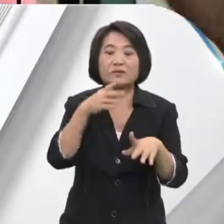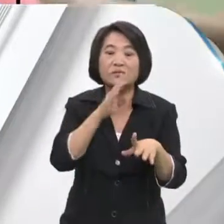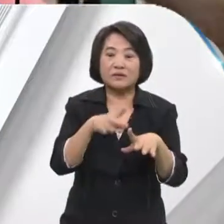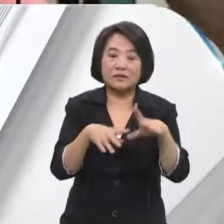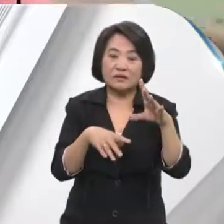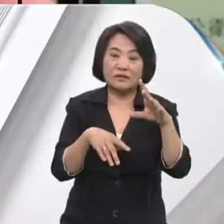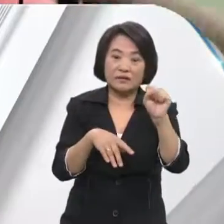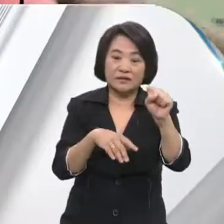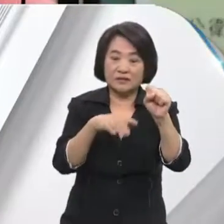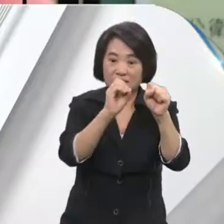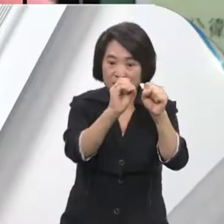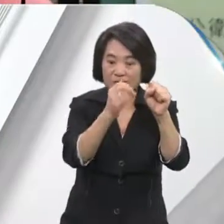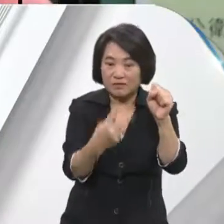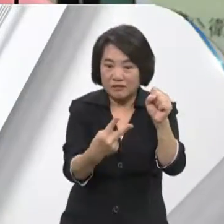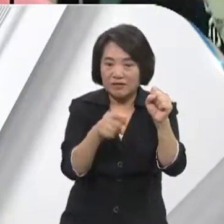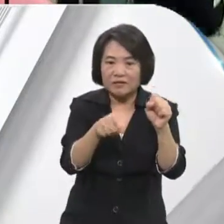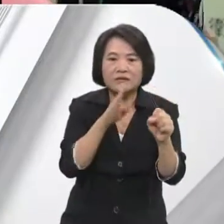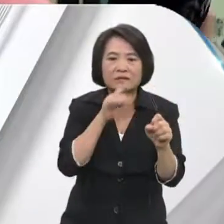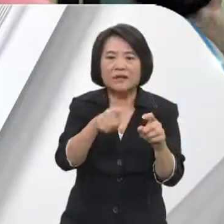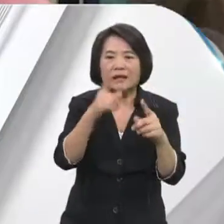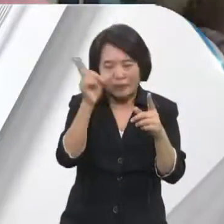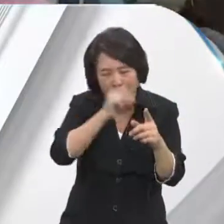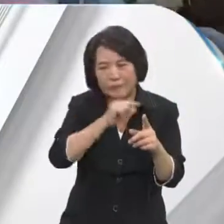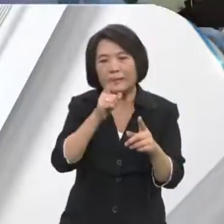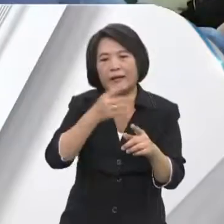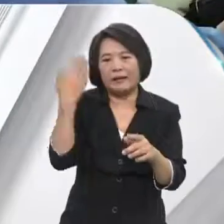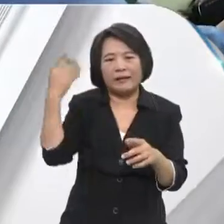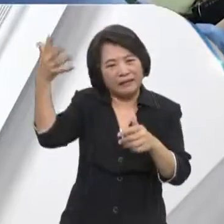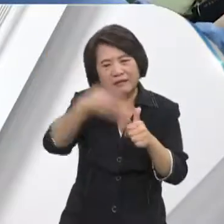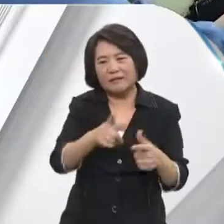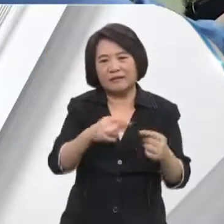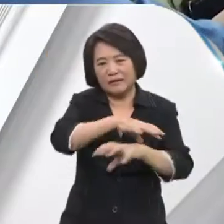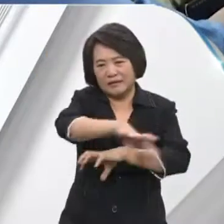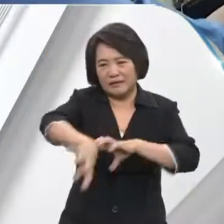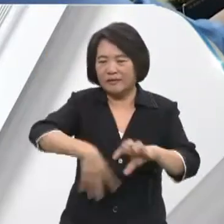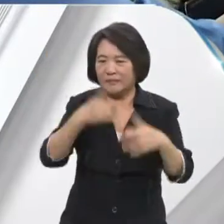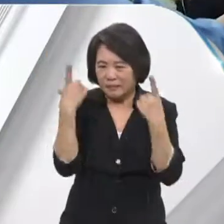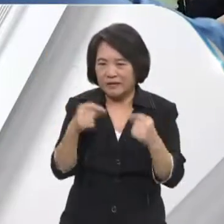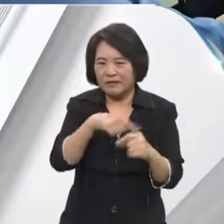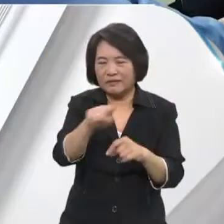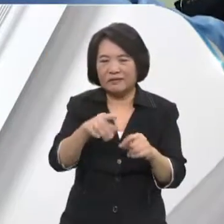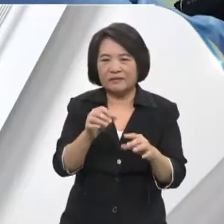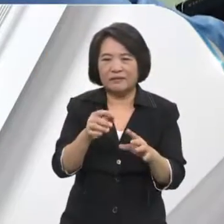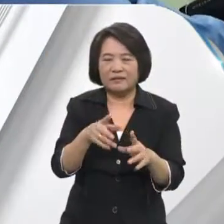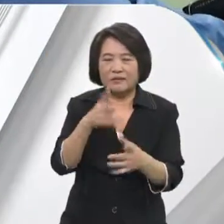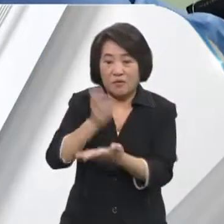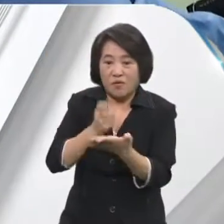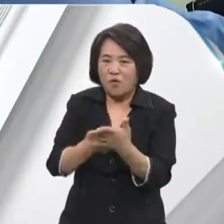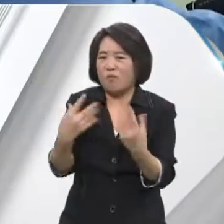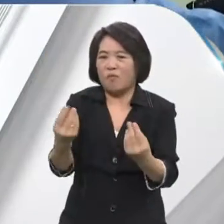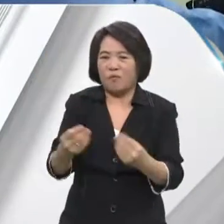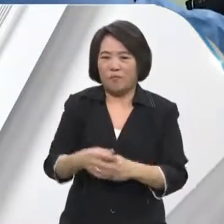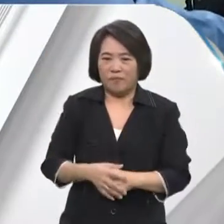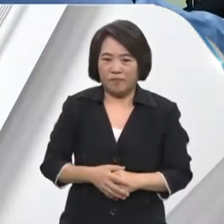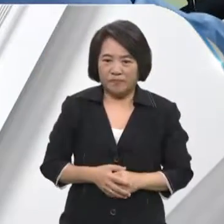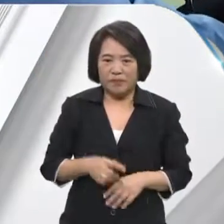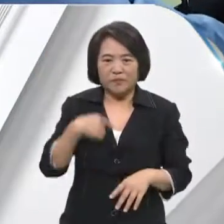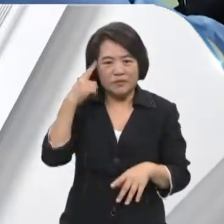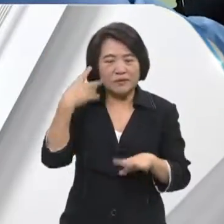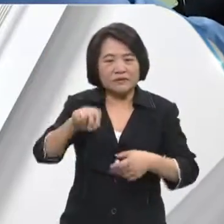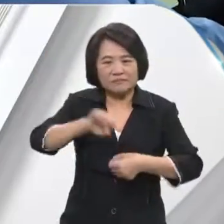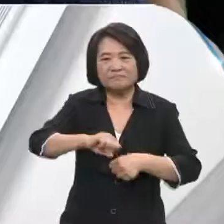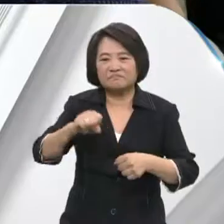在人类史上是很老旧的一个问题，整个的环境的这个浓度太规范的这个太松了，我想应该要